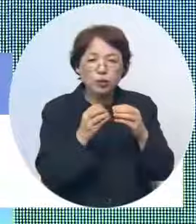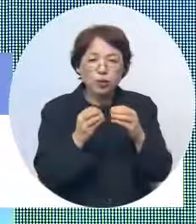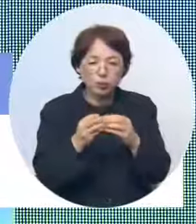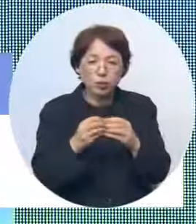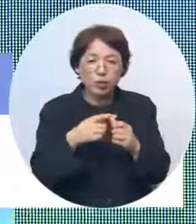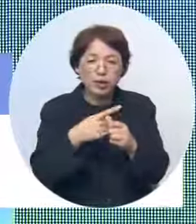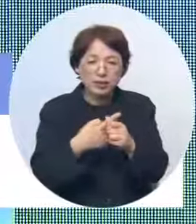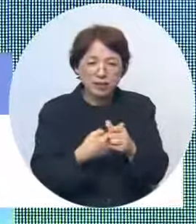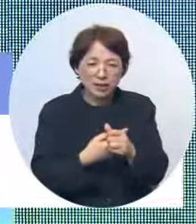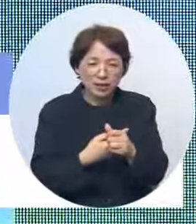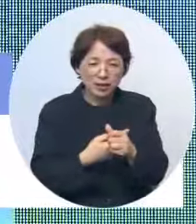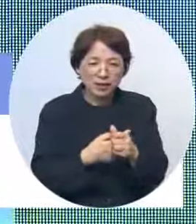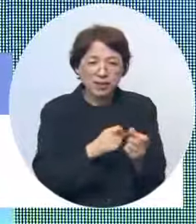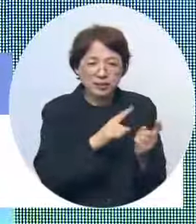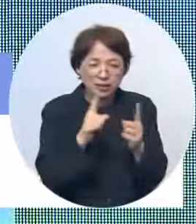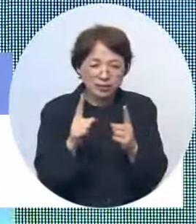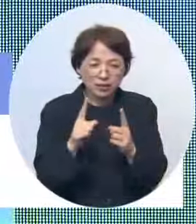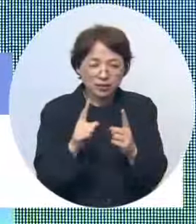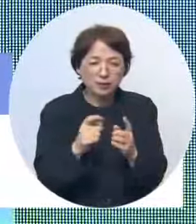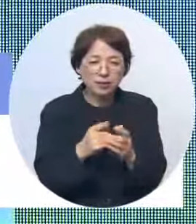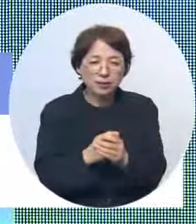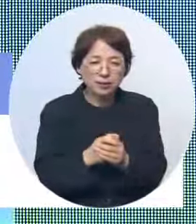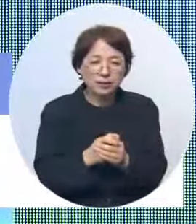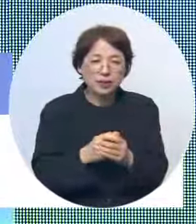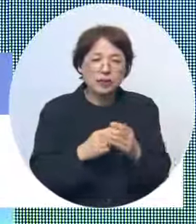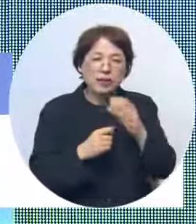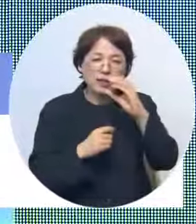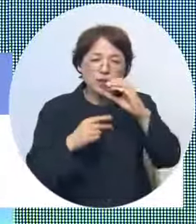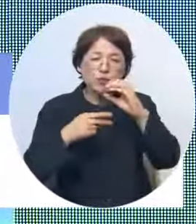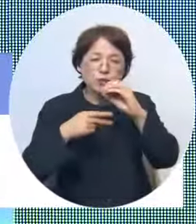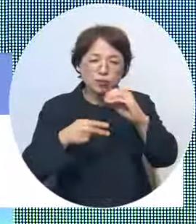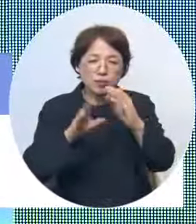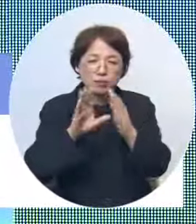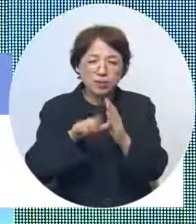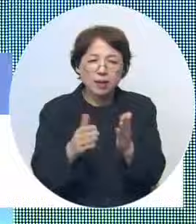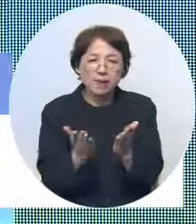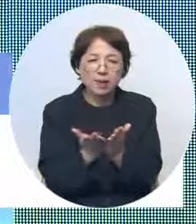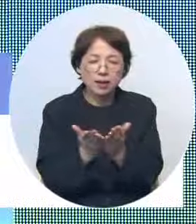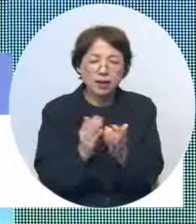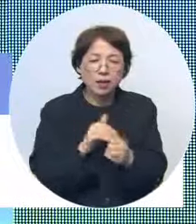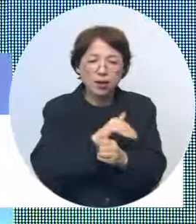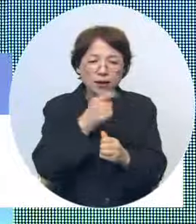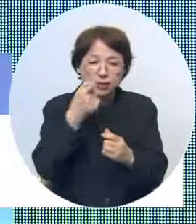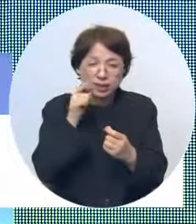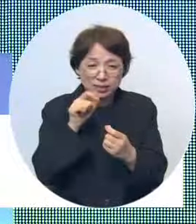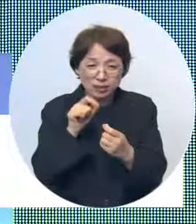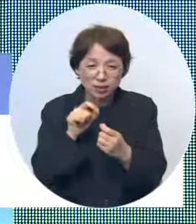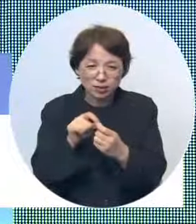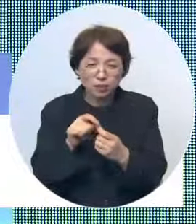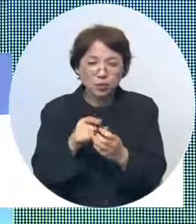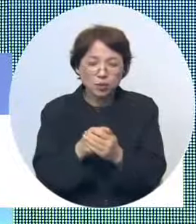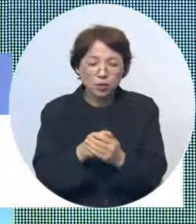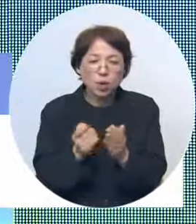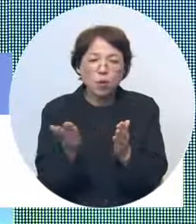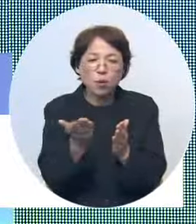생태계의 자생력은 회복시키면서 탄소 중립 시대에 걸맞게 환경 친화적으로 시화호